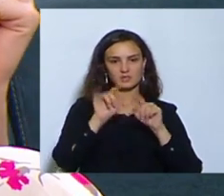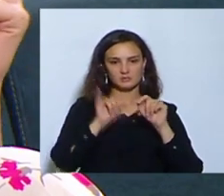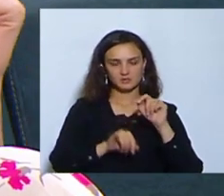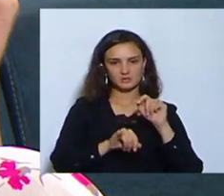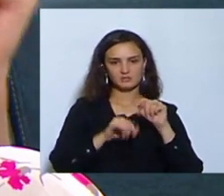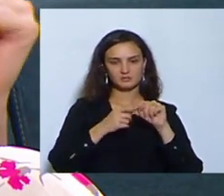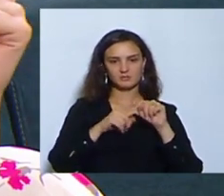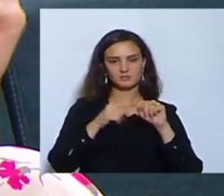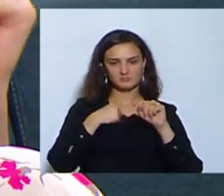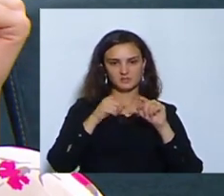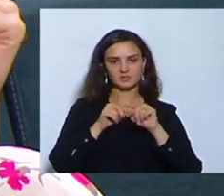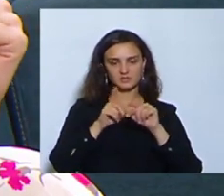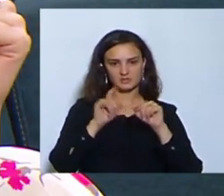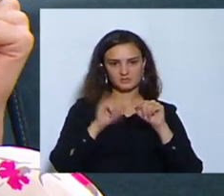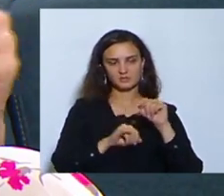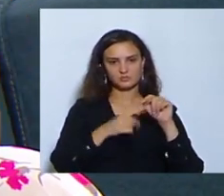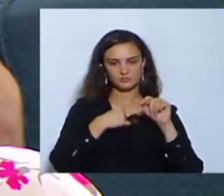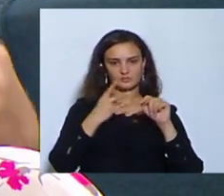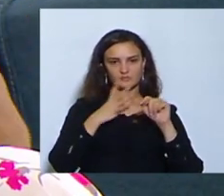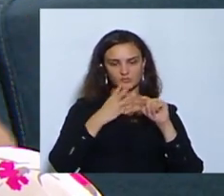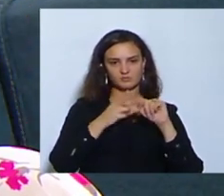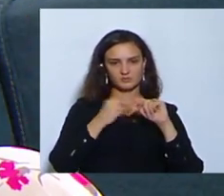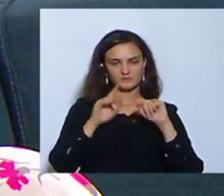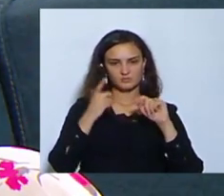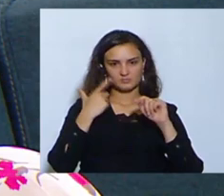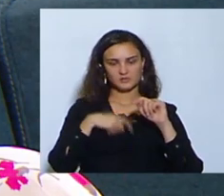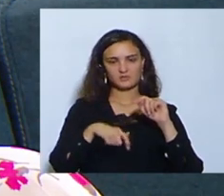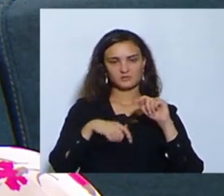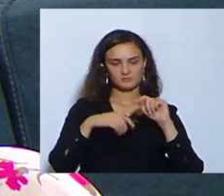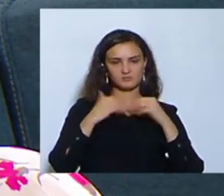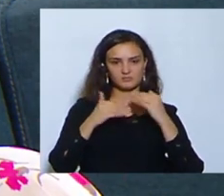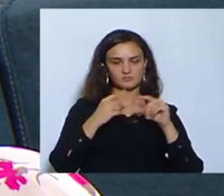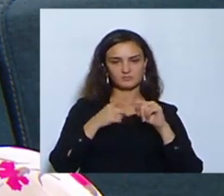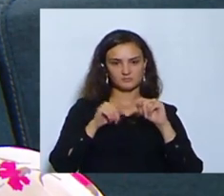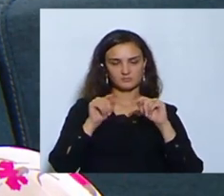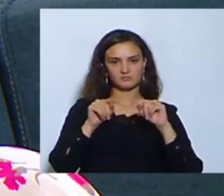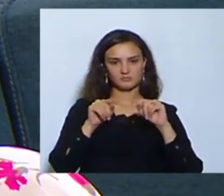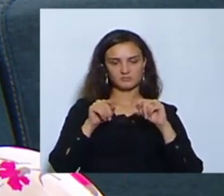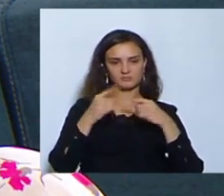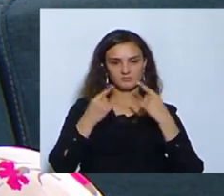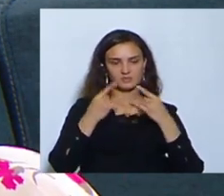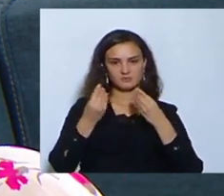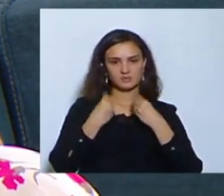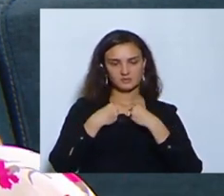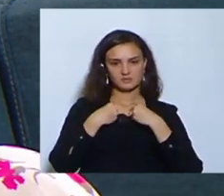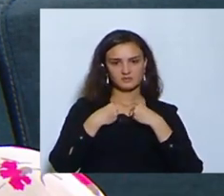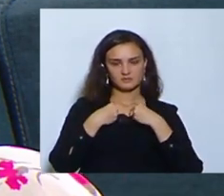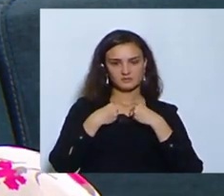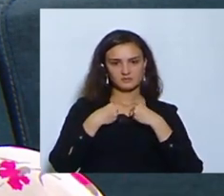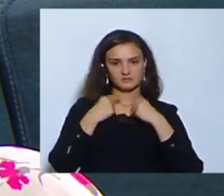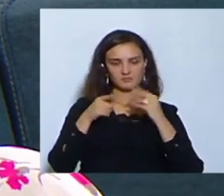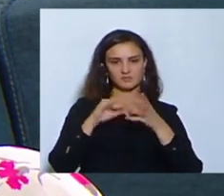გამხდრები და მეც მაინდა მაინც ისეთი უნდა გავხდე იმისათვის რომ თავი დავიმკვიდრო. თან მასმედია მაძლევს აი ამ